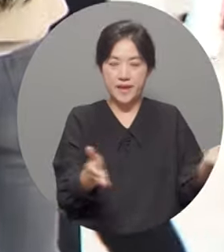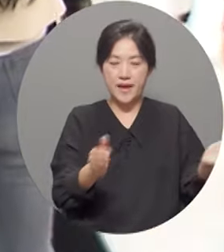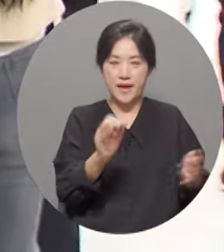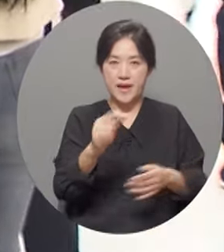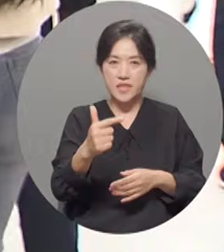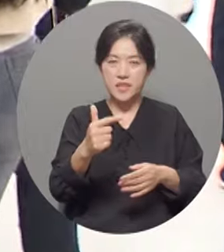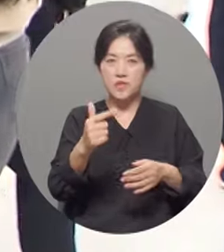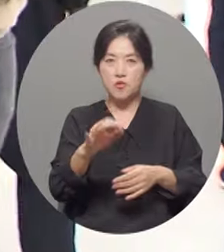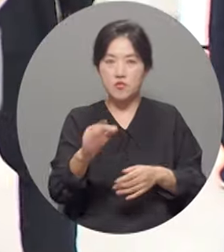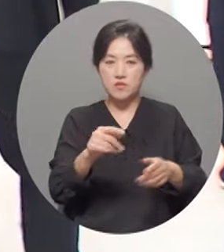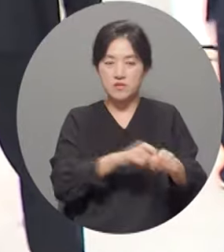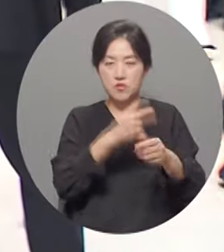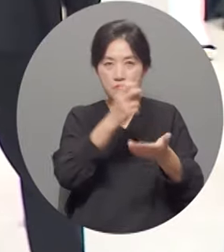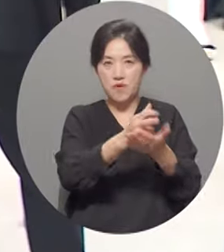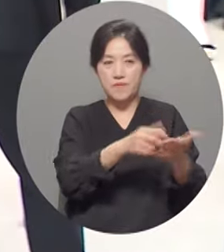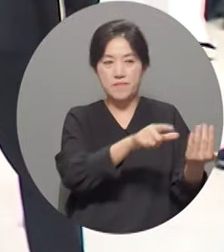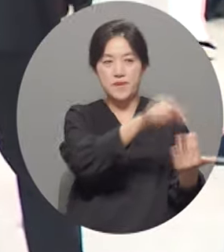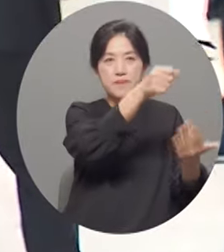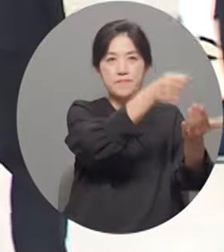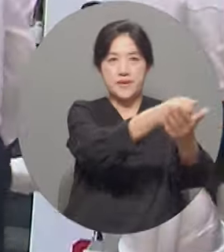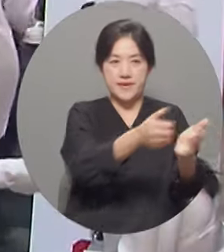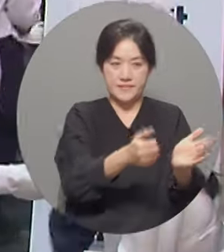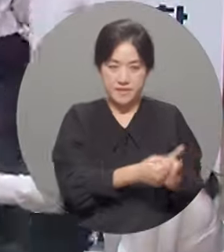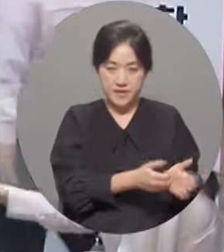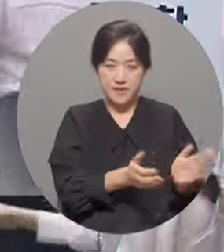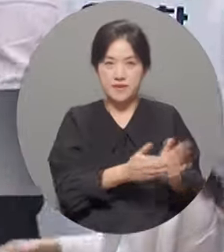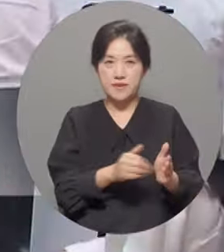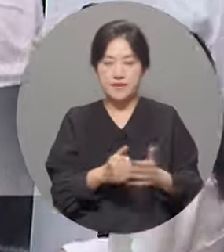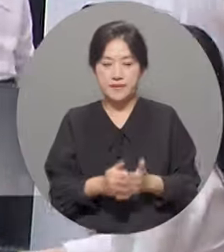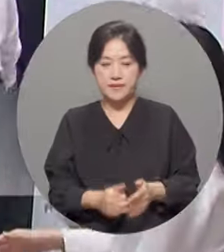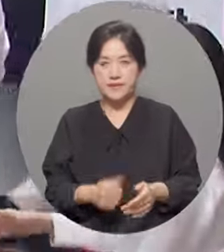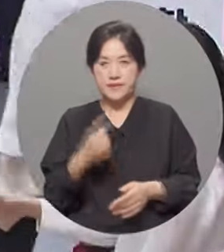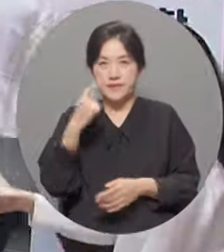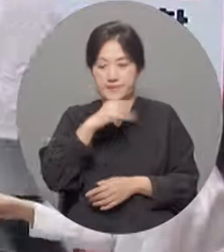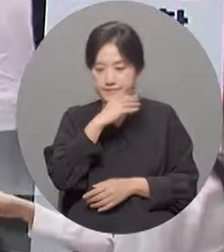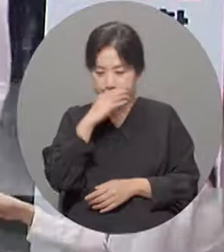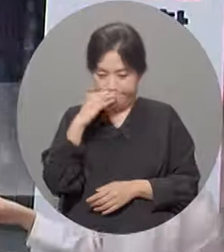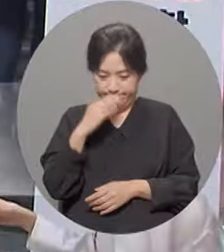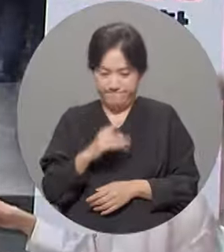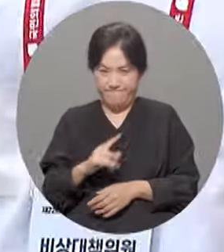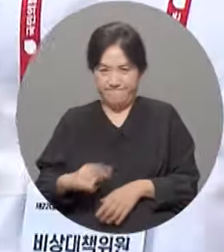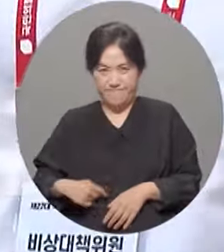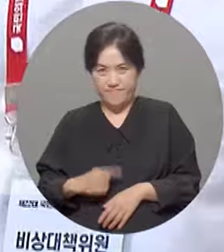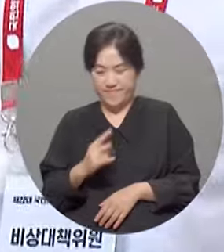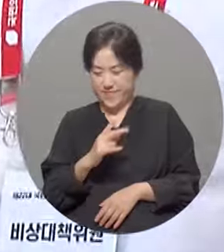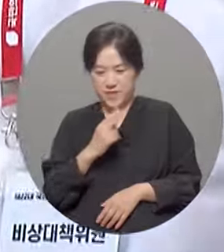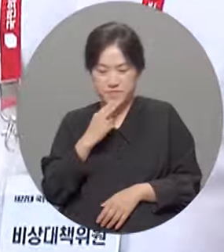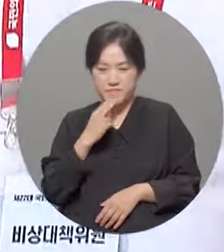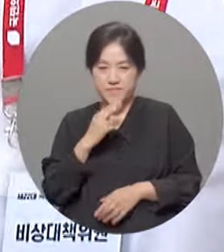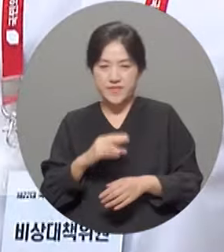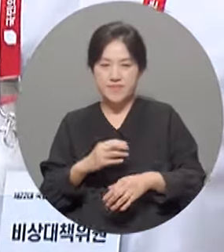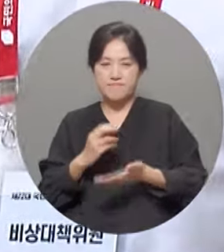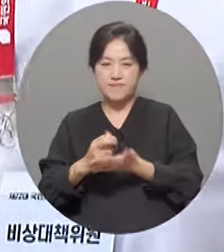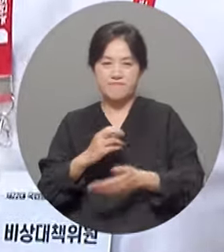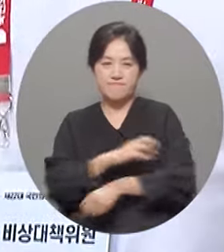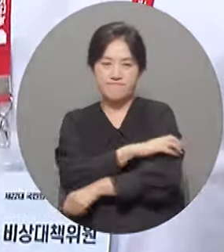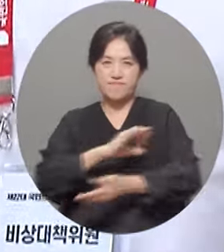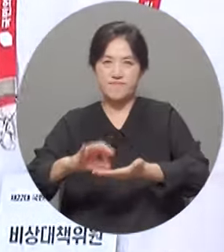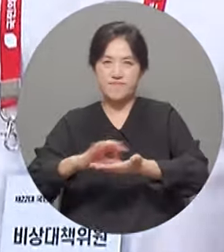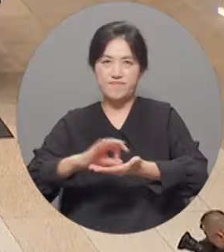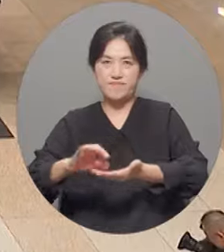특감법 등을 1호 법안으로 채택한 데 대해서는 염치라고는 손톱만큼도 찾아볼 수 없는 입법권 남용이라고